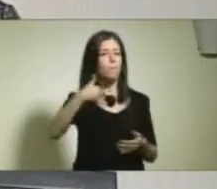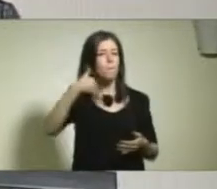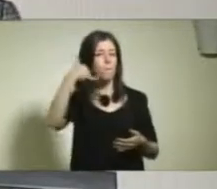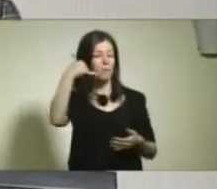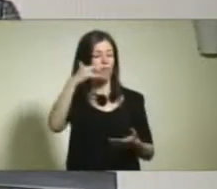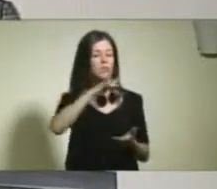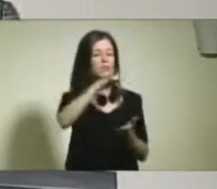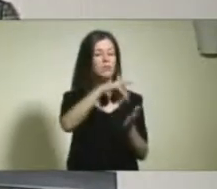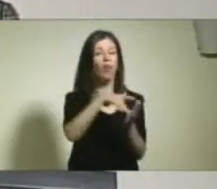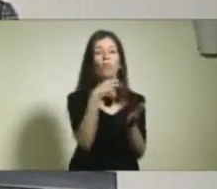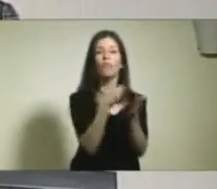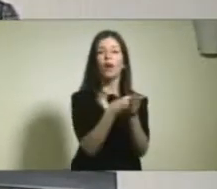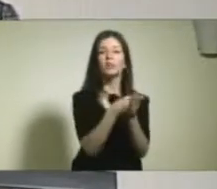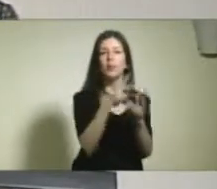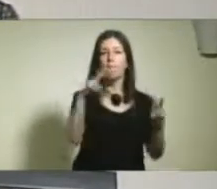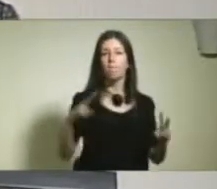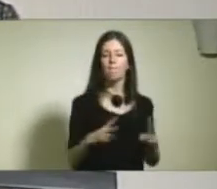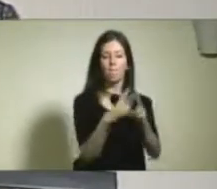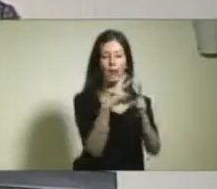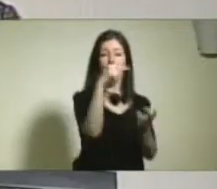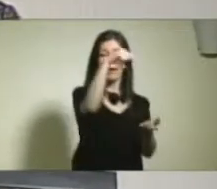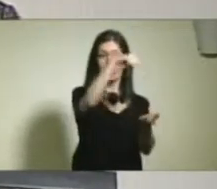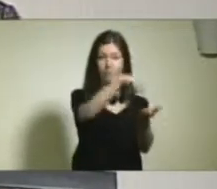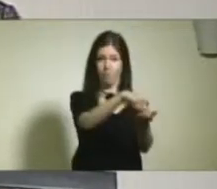Paris. Donc on a 30